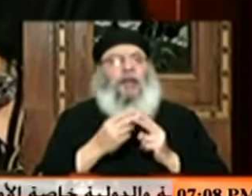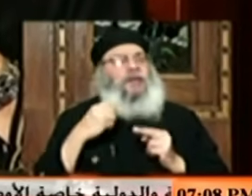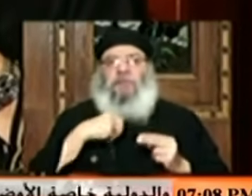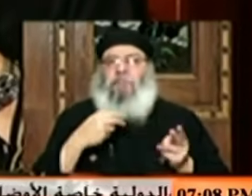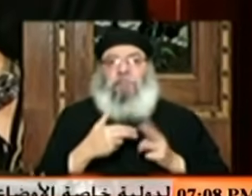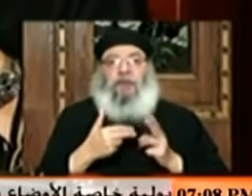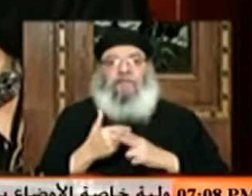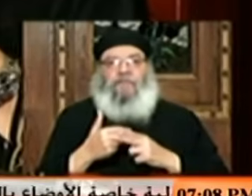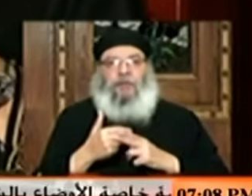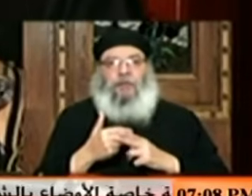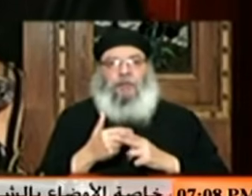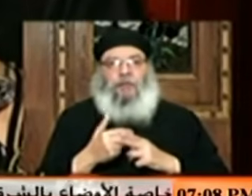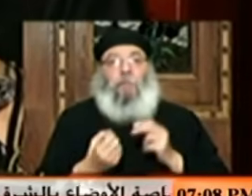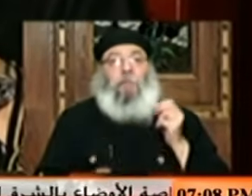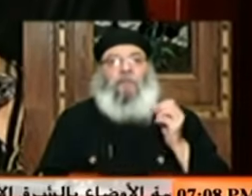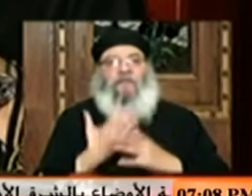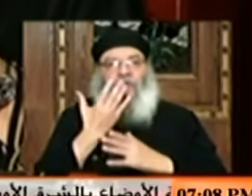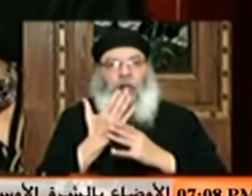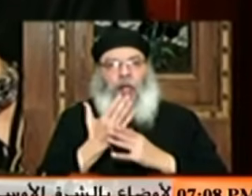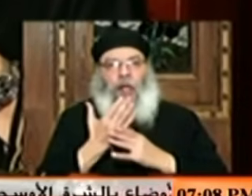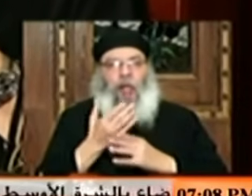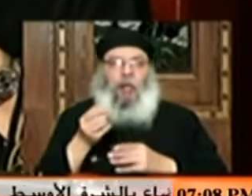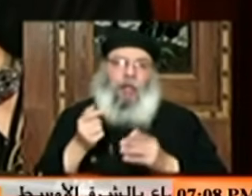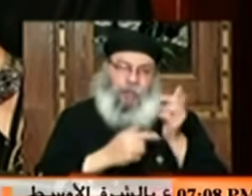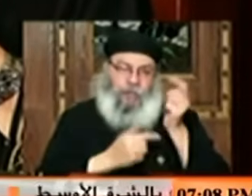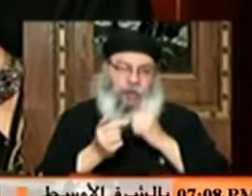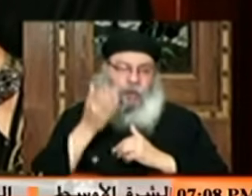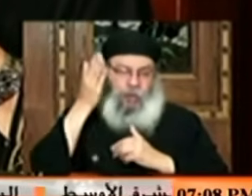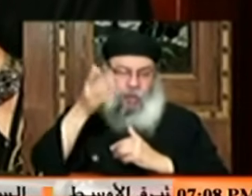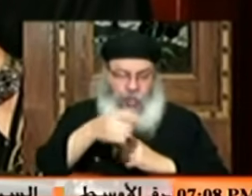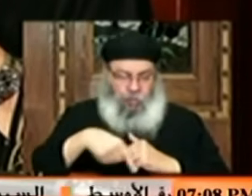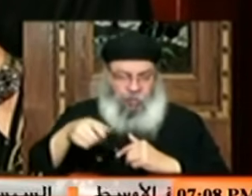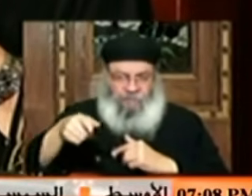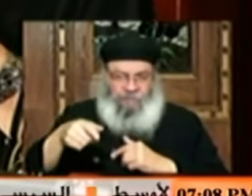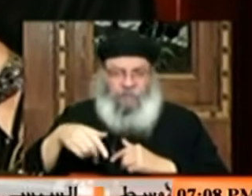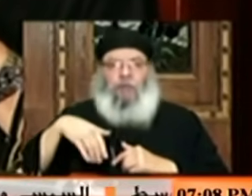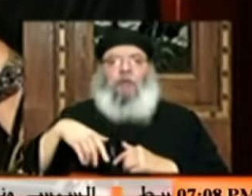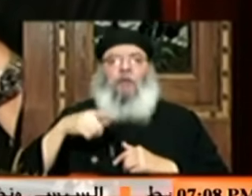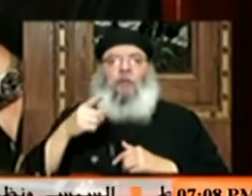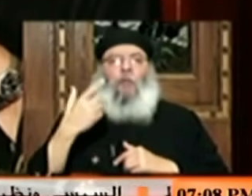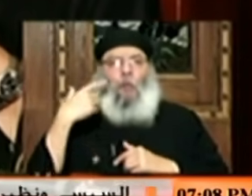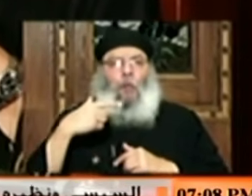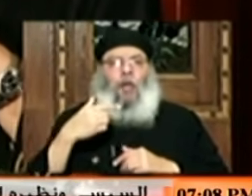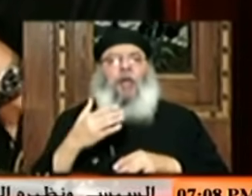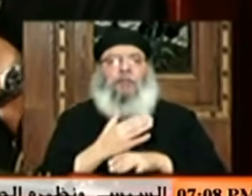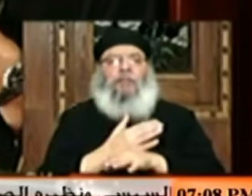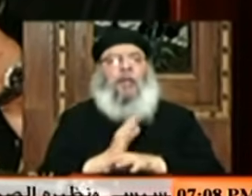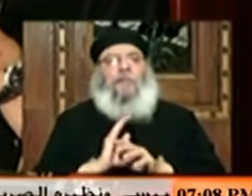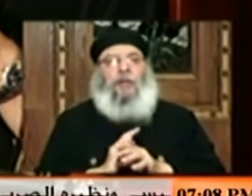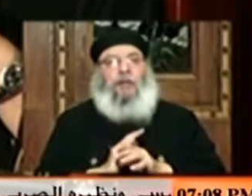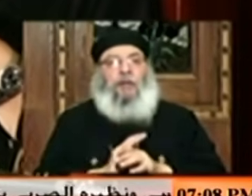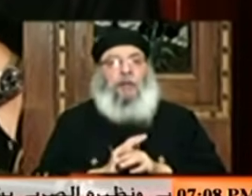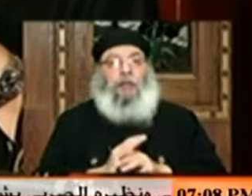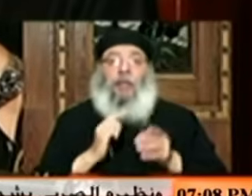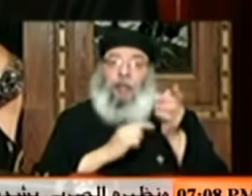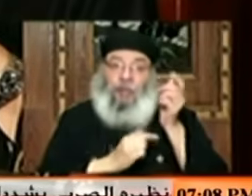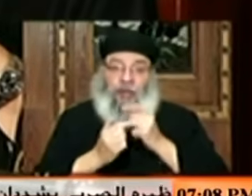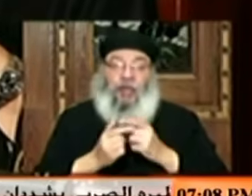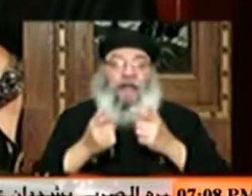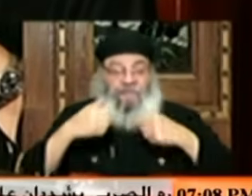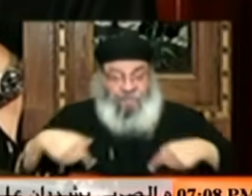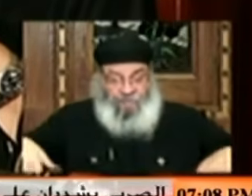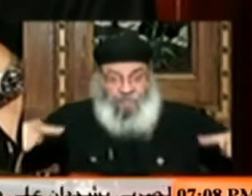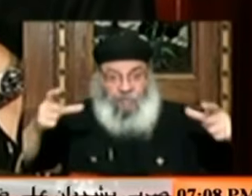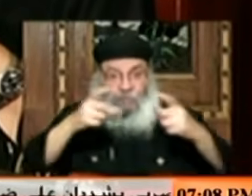جت بالصدفه المسيح دخل بركه حزده لقى الراجل ده عيان مريض المسيح في المجمع لقى في وسط